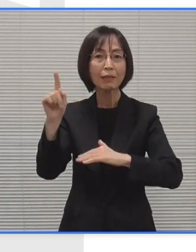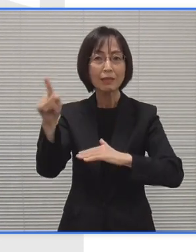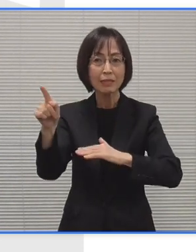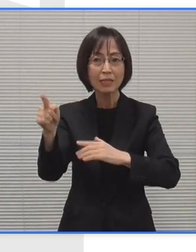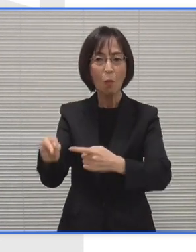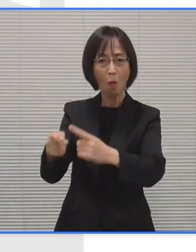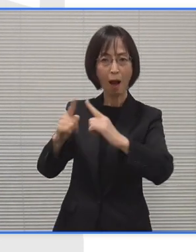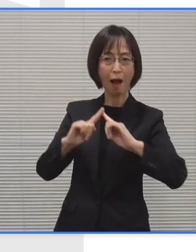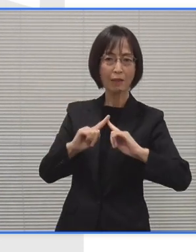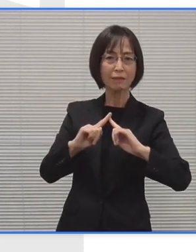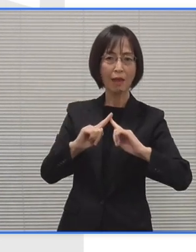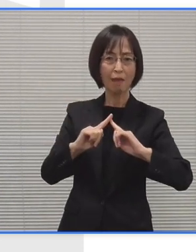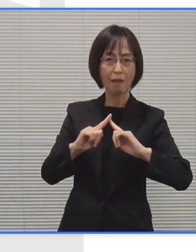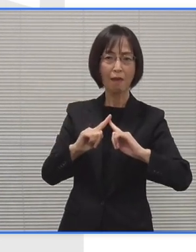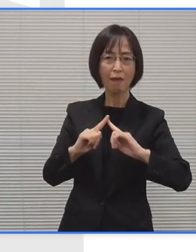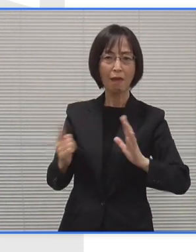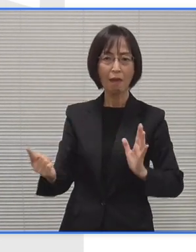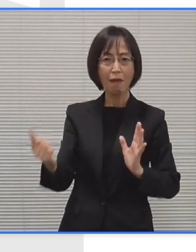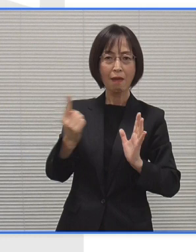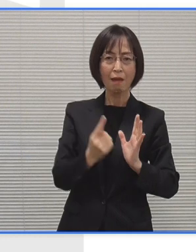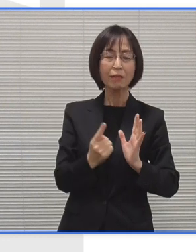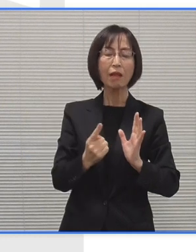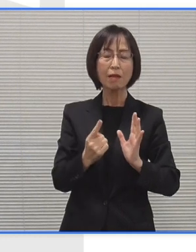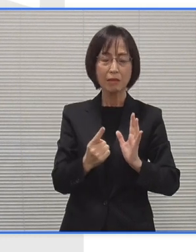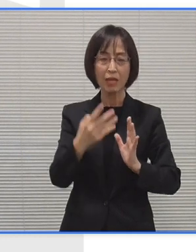っていただいて、